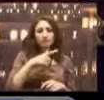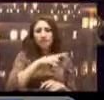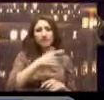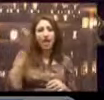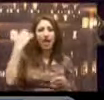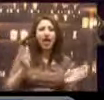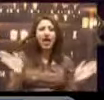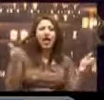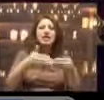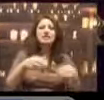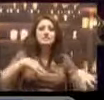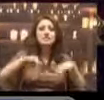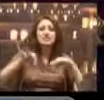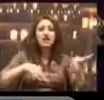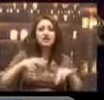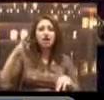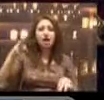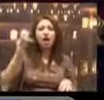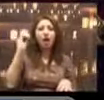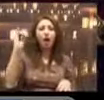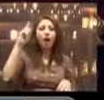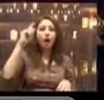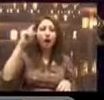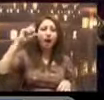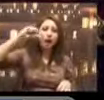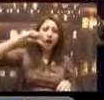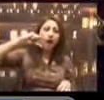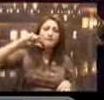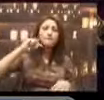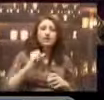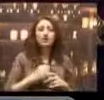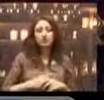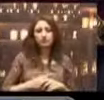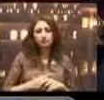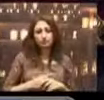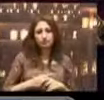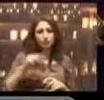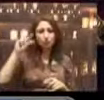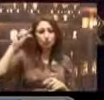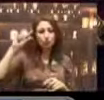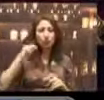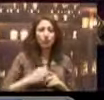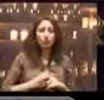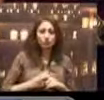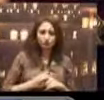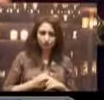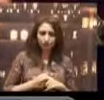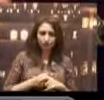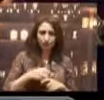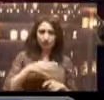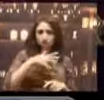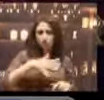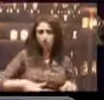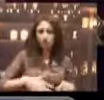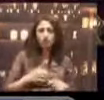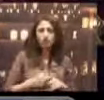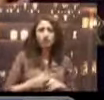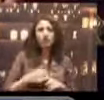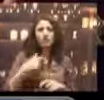حزب سياسي. هقول لك بس انا عايز اكمل لك فكرتي ان في الاخر لو دكتور عمرو خالد يهدي من يشاء ويضل من يشاء،